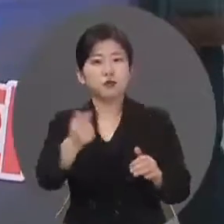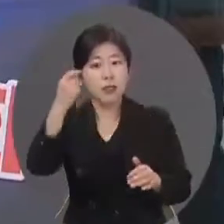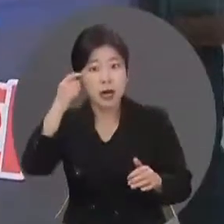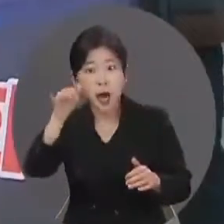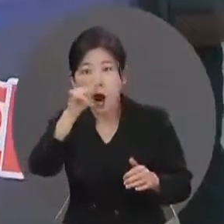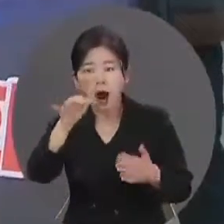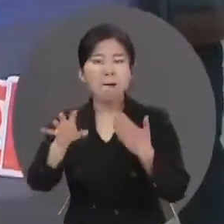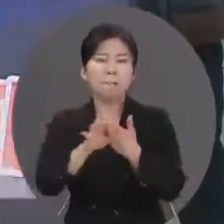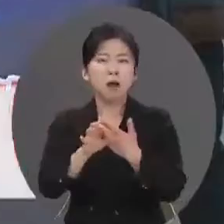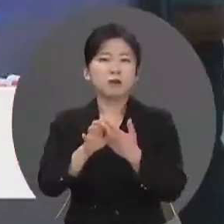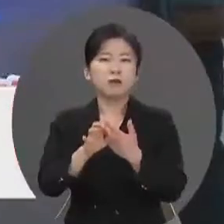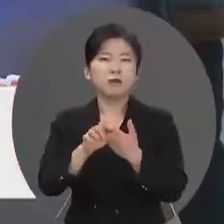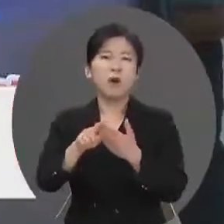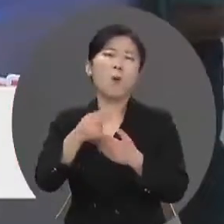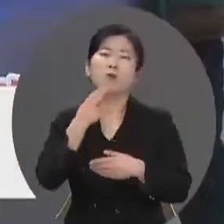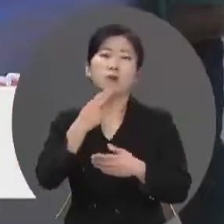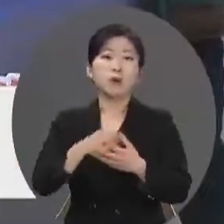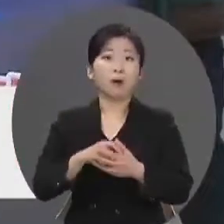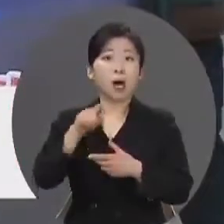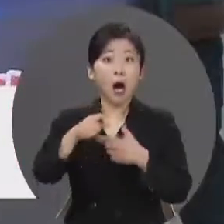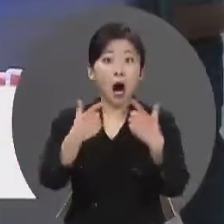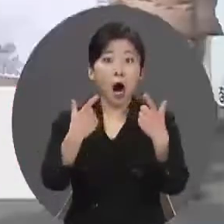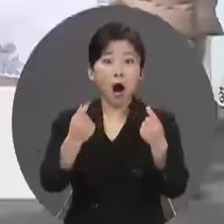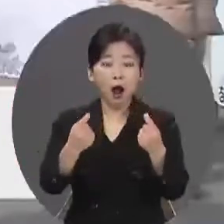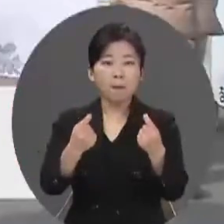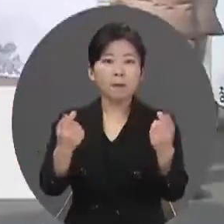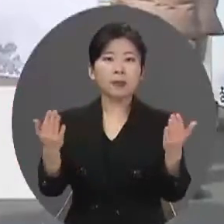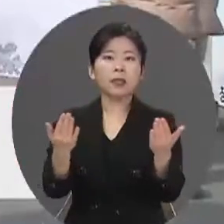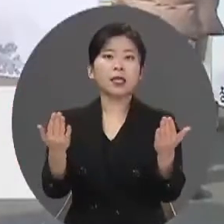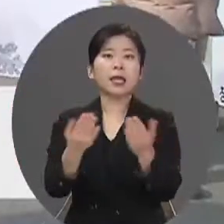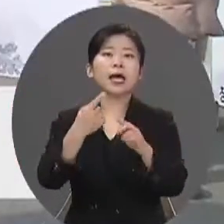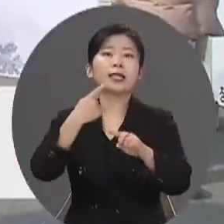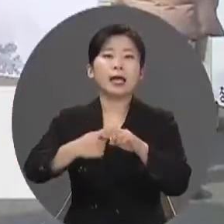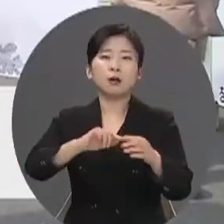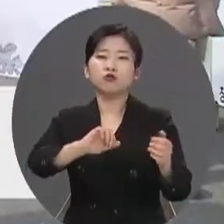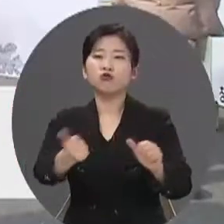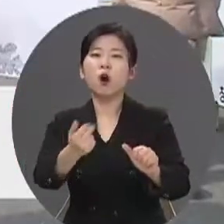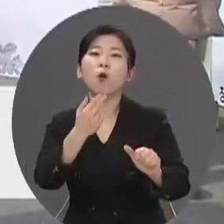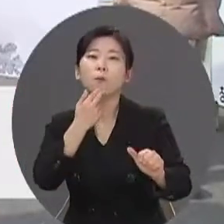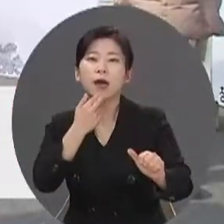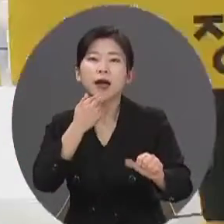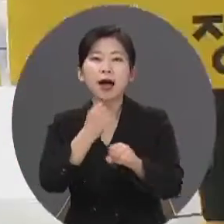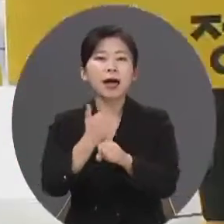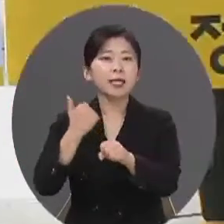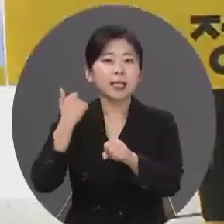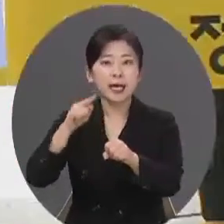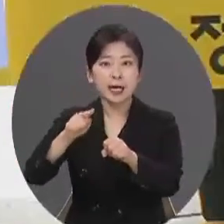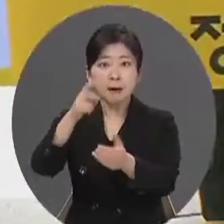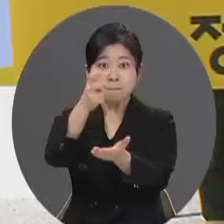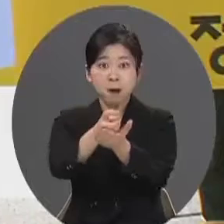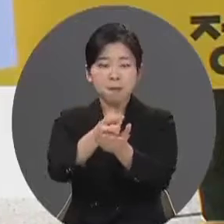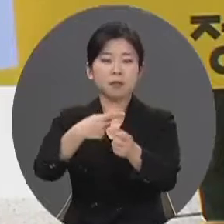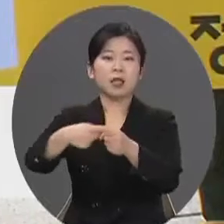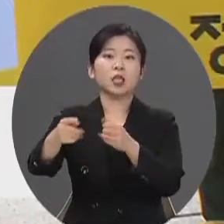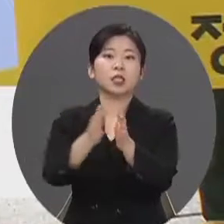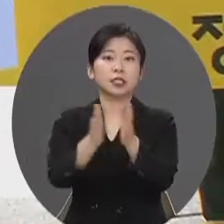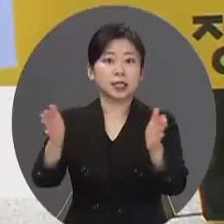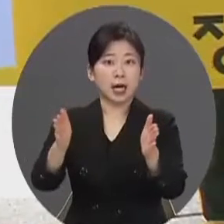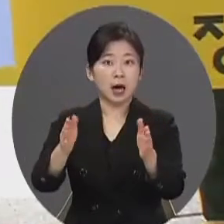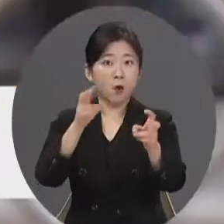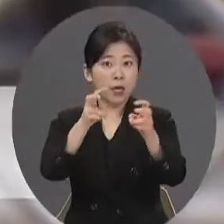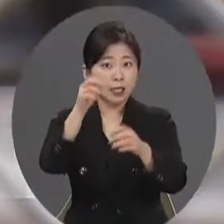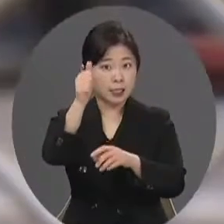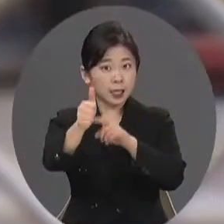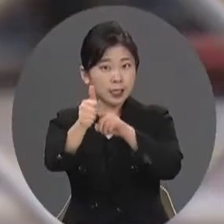이처럼 노동자가 일하다 죽지 않게 하자는 중 대제의 처벌 법이 내년부터 시행 됩니다 사업주에 책임을 강하게 묻게